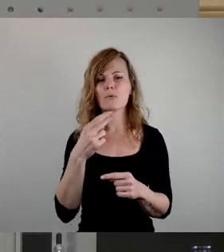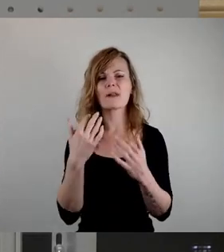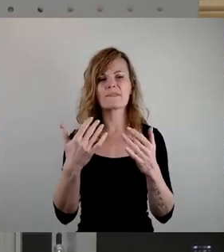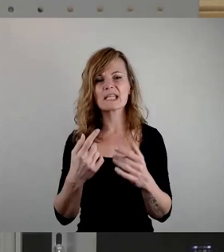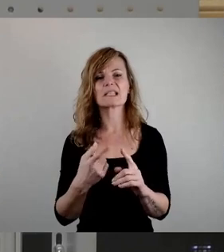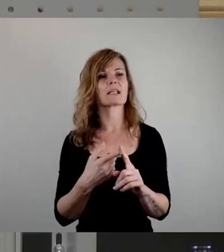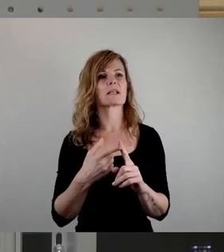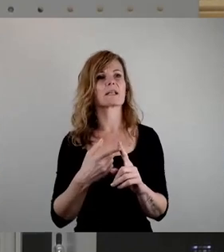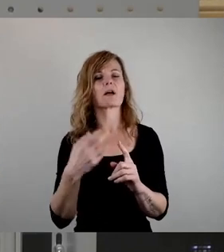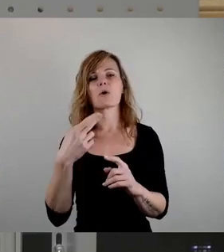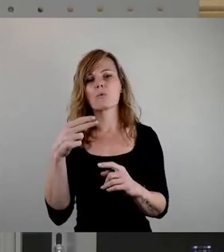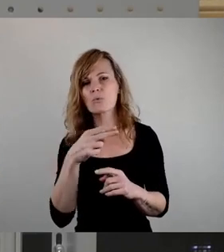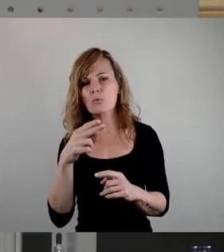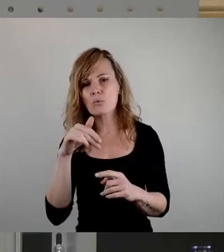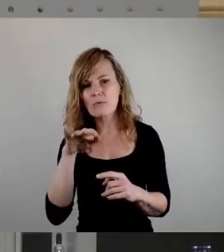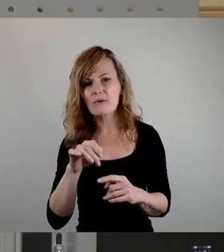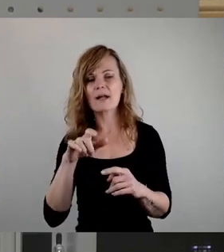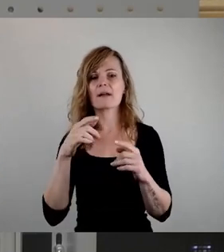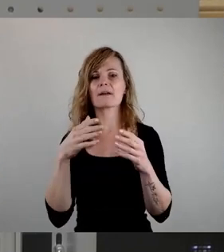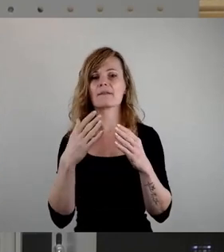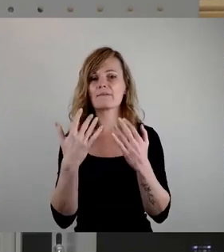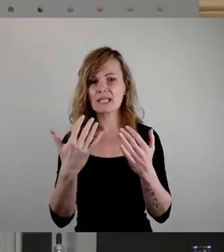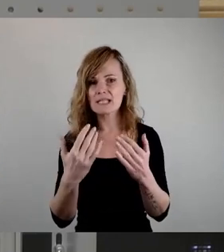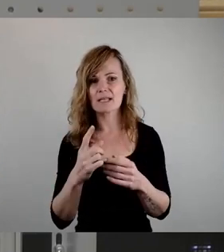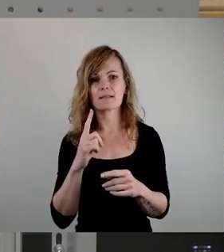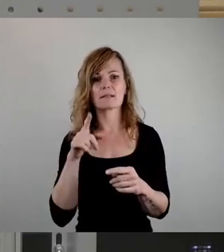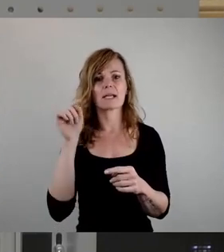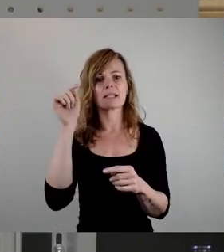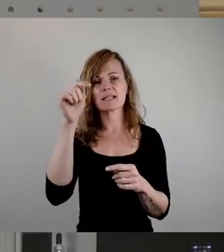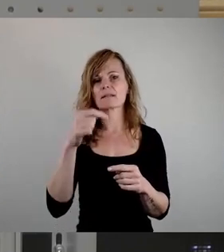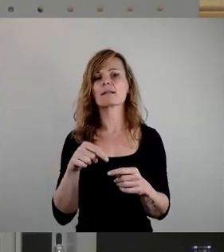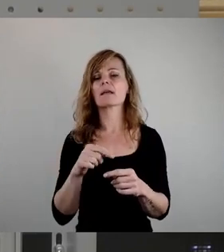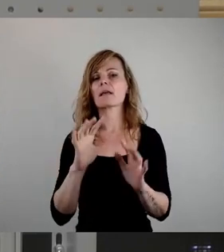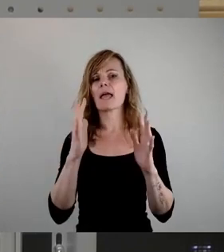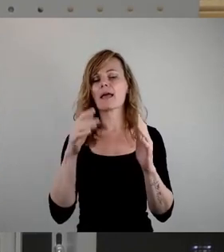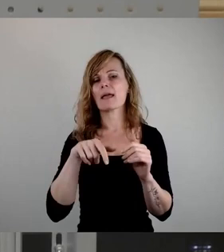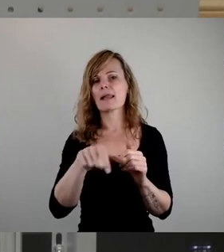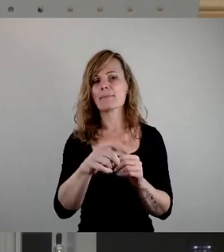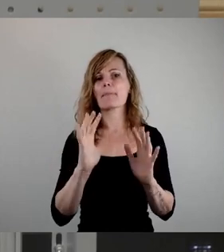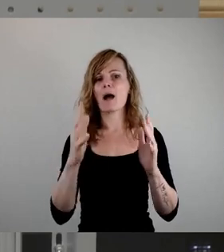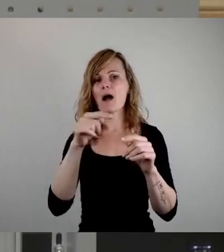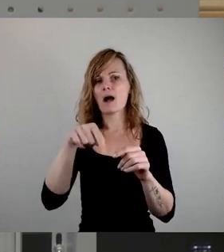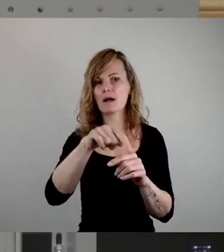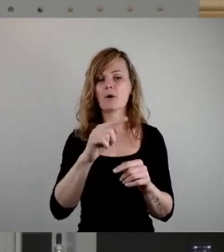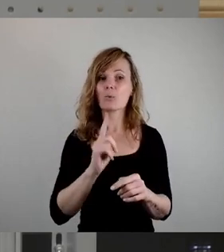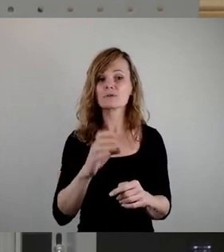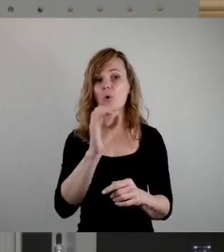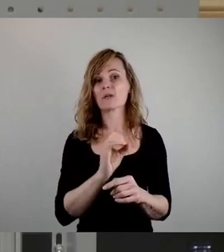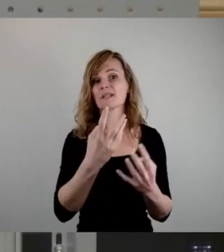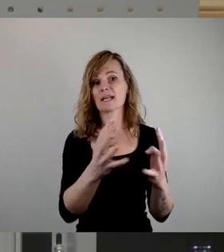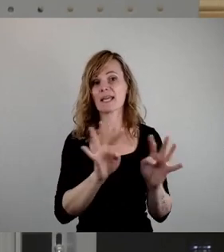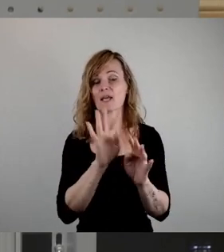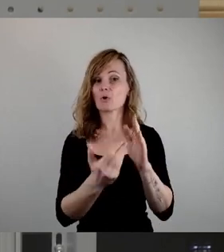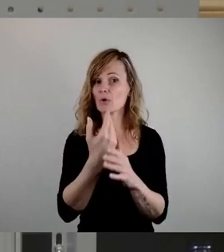an den Hufewiesen, dann hinten vorm Elbepark und im Ostseegehege gibt es neue